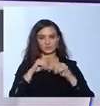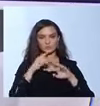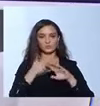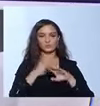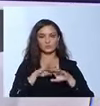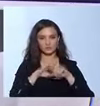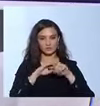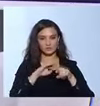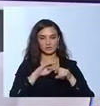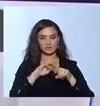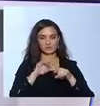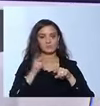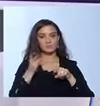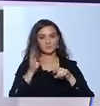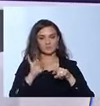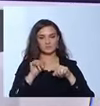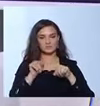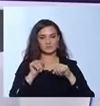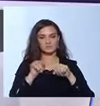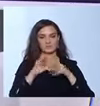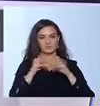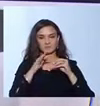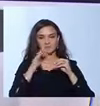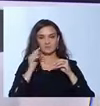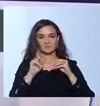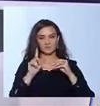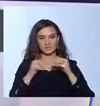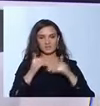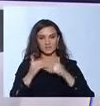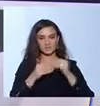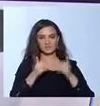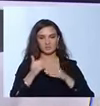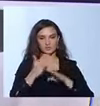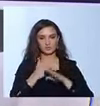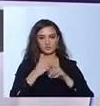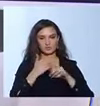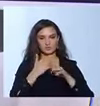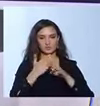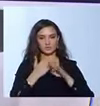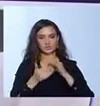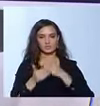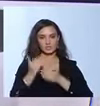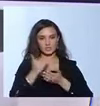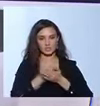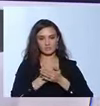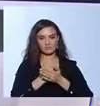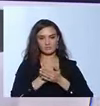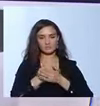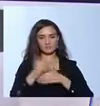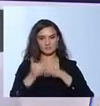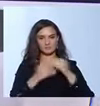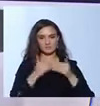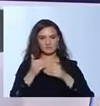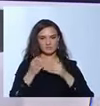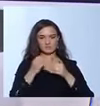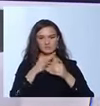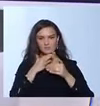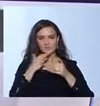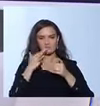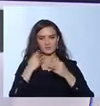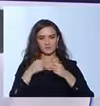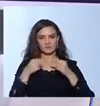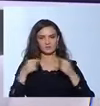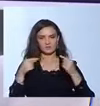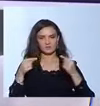მექანიზმია, მაგრამ საკმაოდ ბევრი წინგადადგმული ნაბიჯია, არის შედეგები პერსპექტივაში, კიდევ მრავალი,